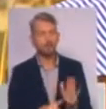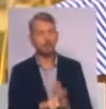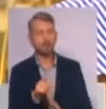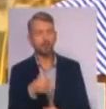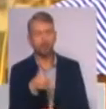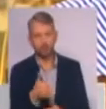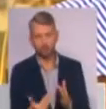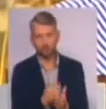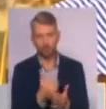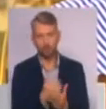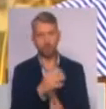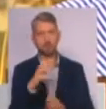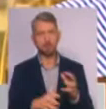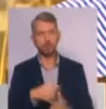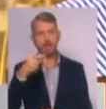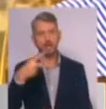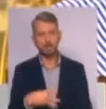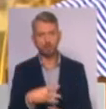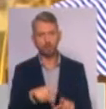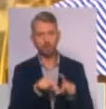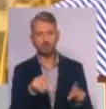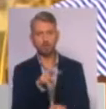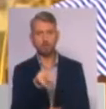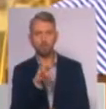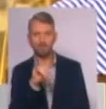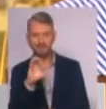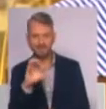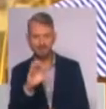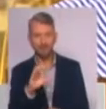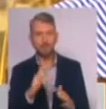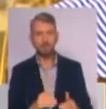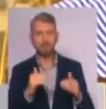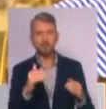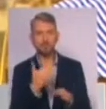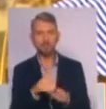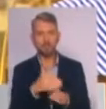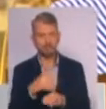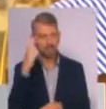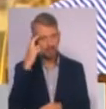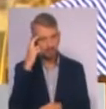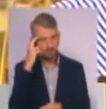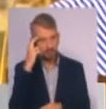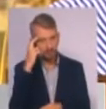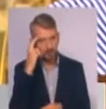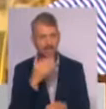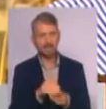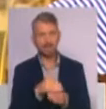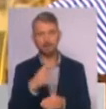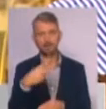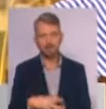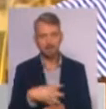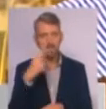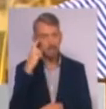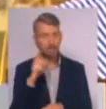Угу. Міжнародне рейтингове агентство Moody's підвищило кредитний рейтинг Києва з CA до